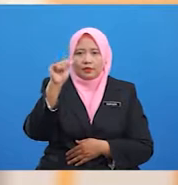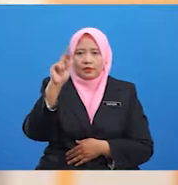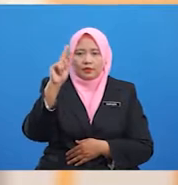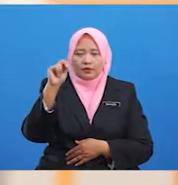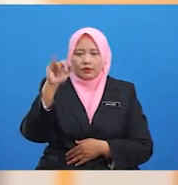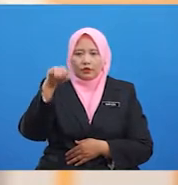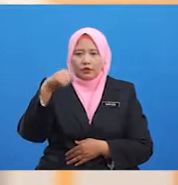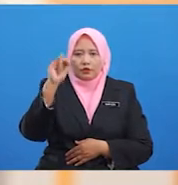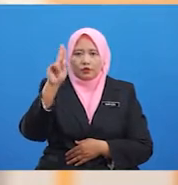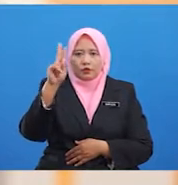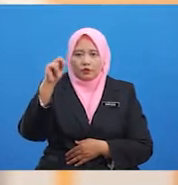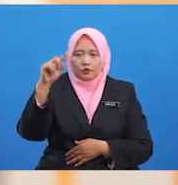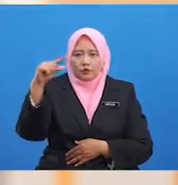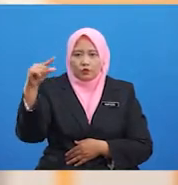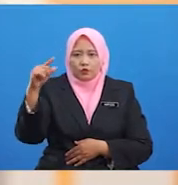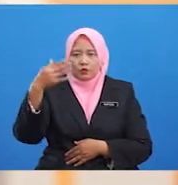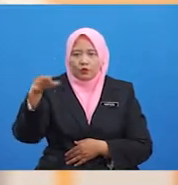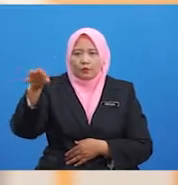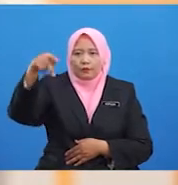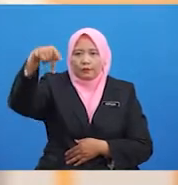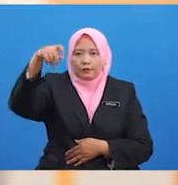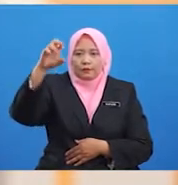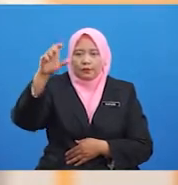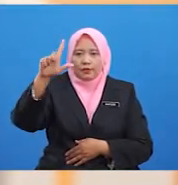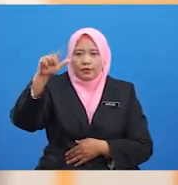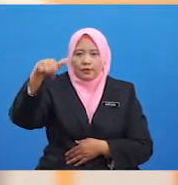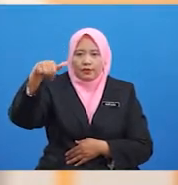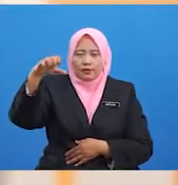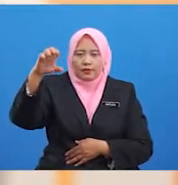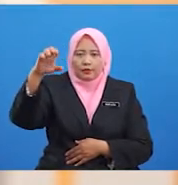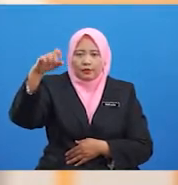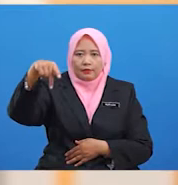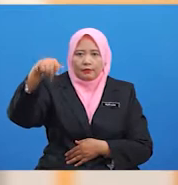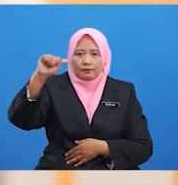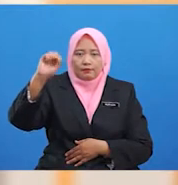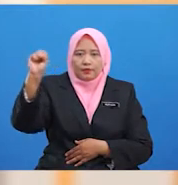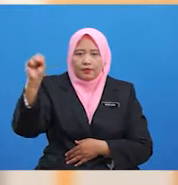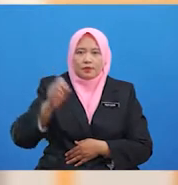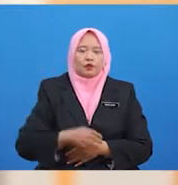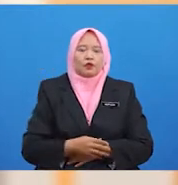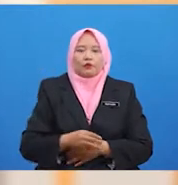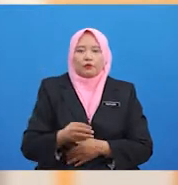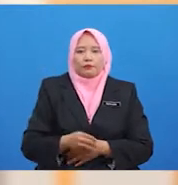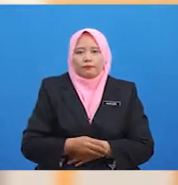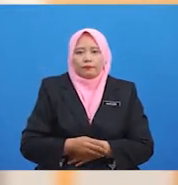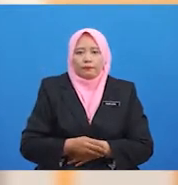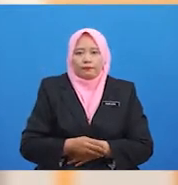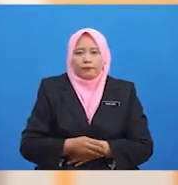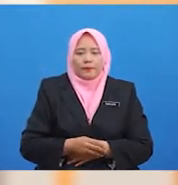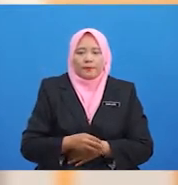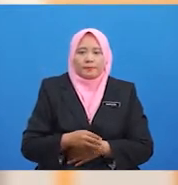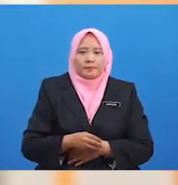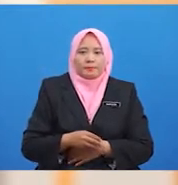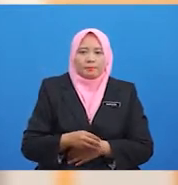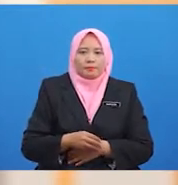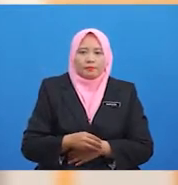memudahkan urusan import dan ekspor. Baiklah murid-murid, sekarang kita